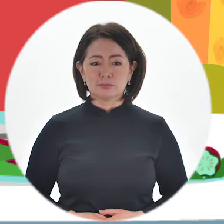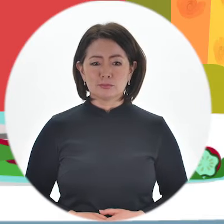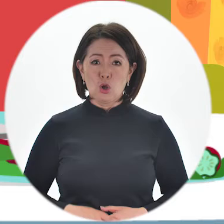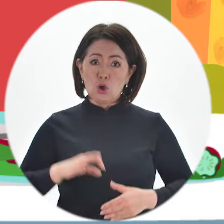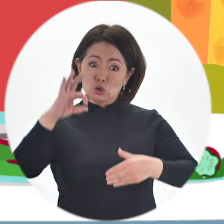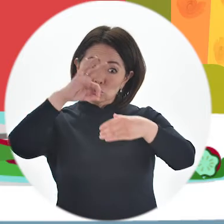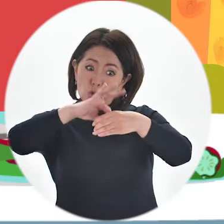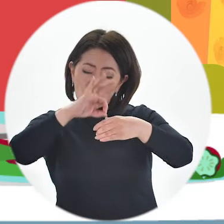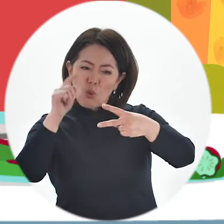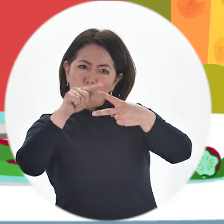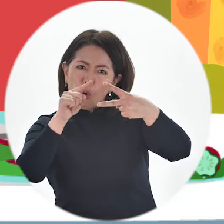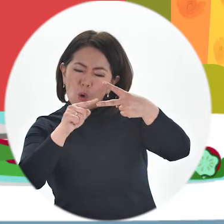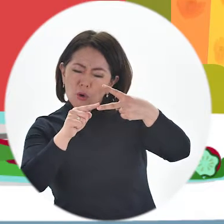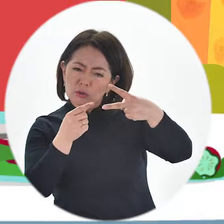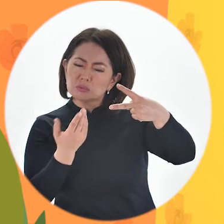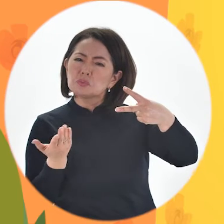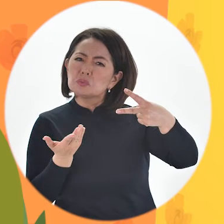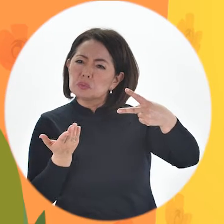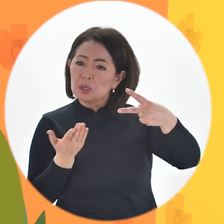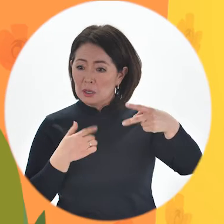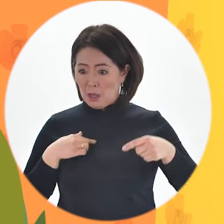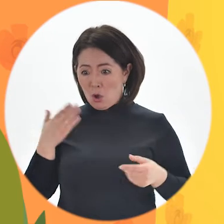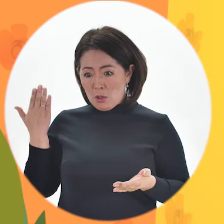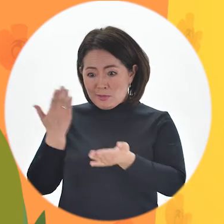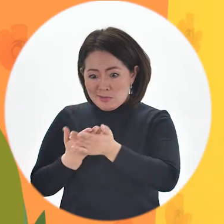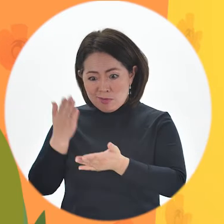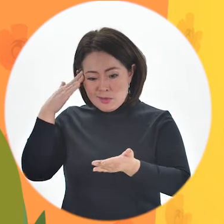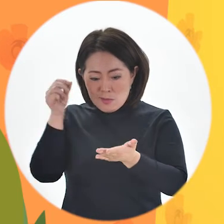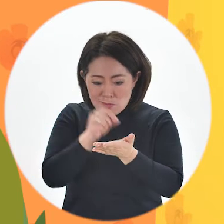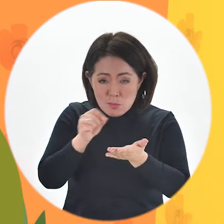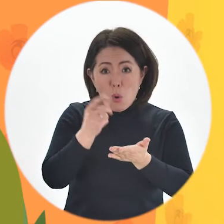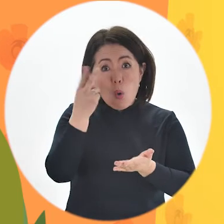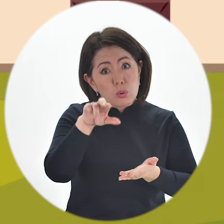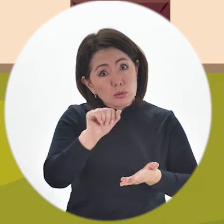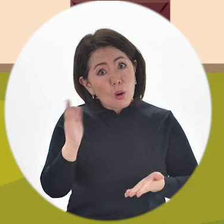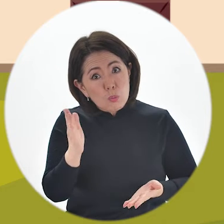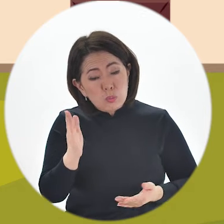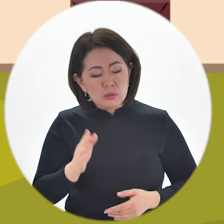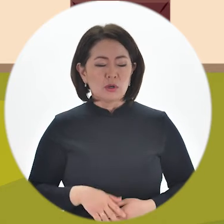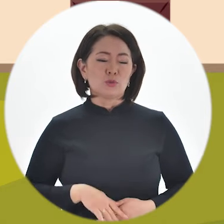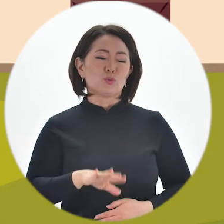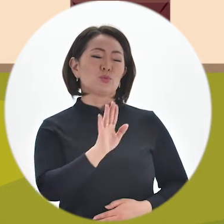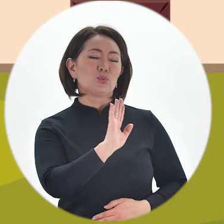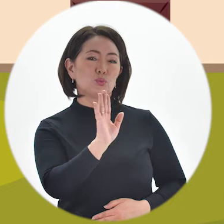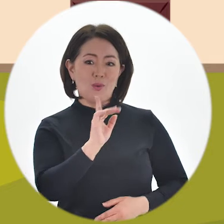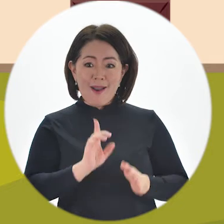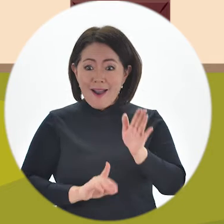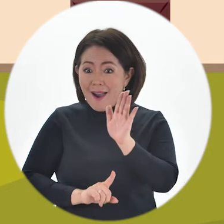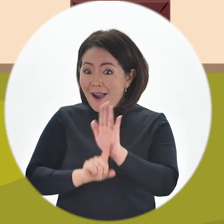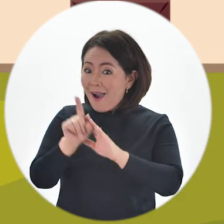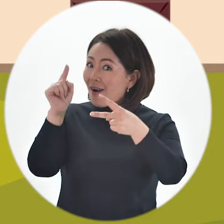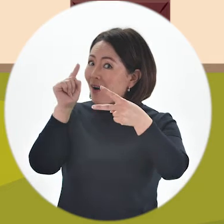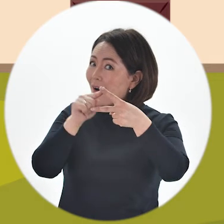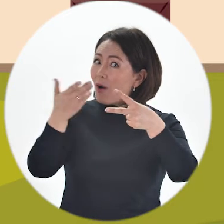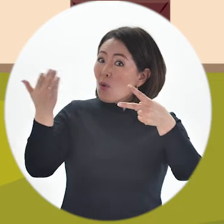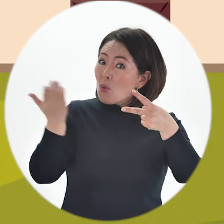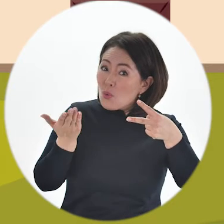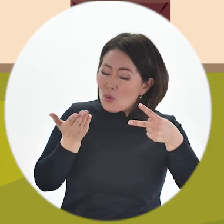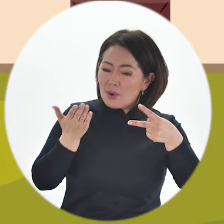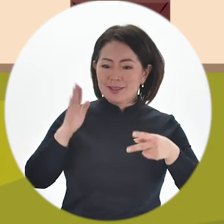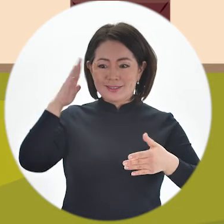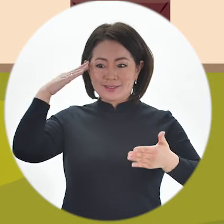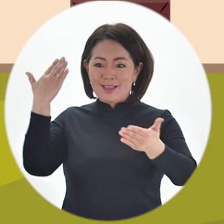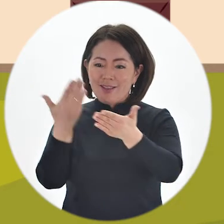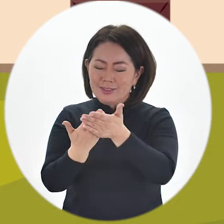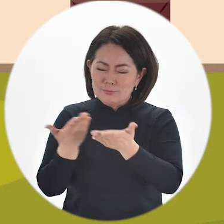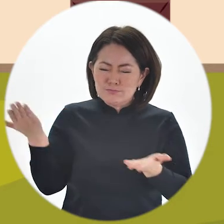Сонгүйл хоэл шатай яугдэг хээр бид нэр хоэр удаа санл үүнгэс үүгээмүү. үүгвийдээ анхан шатны сонгүлд сонгүйлээгч